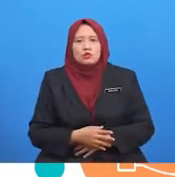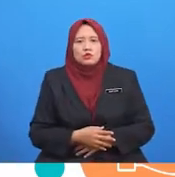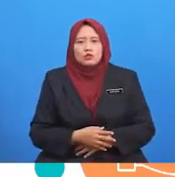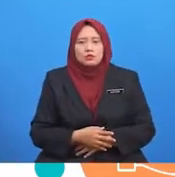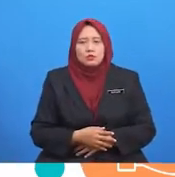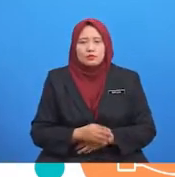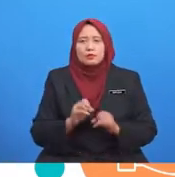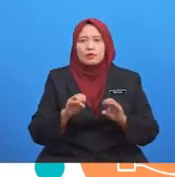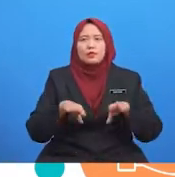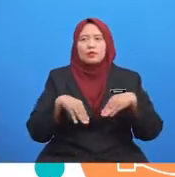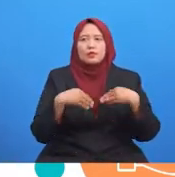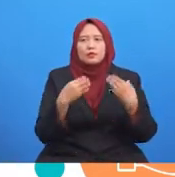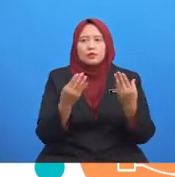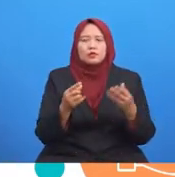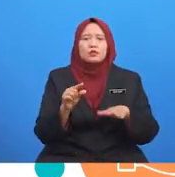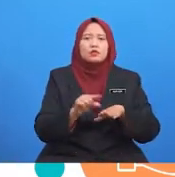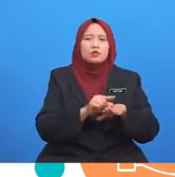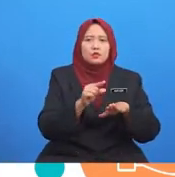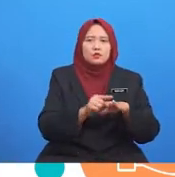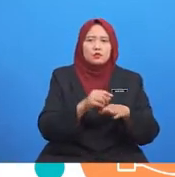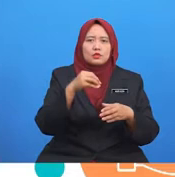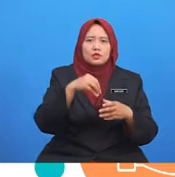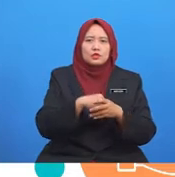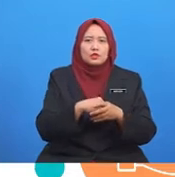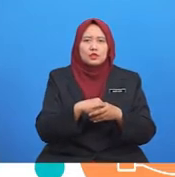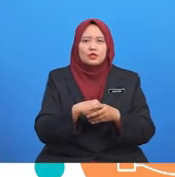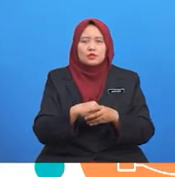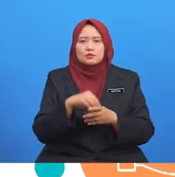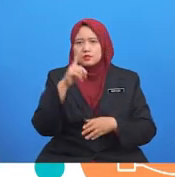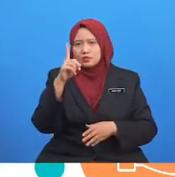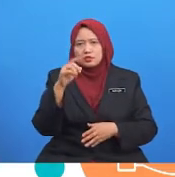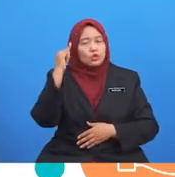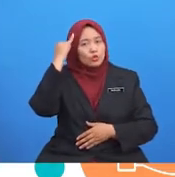ini digunakan dalam penjanaan sesuatu idea.